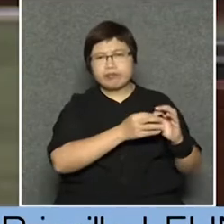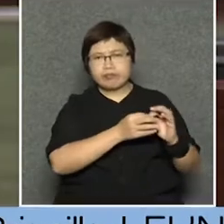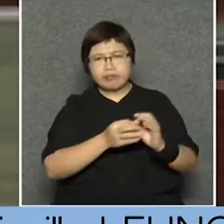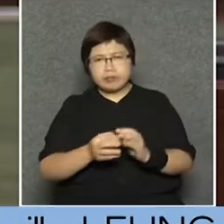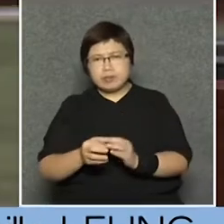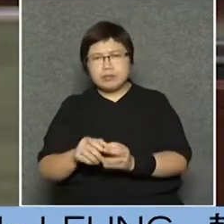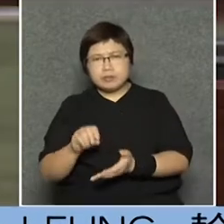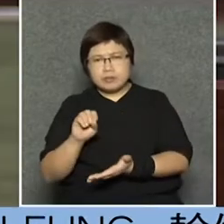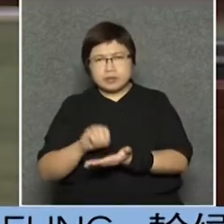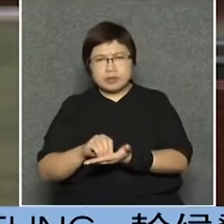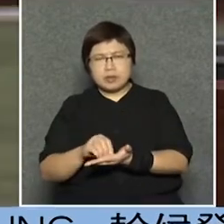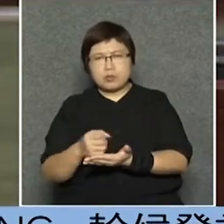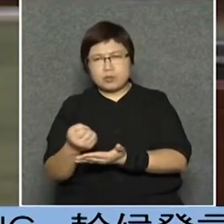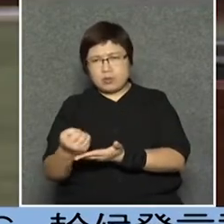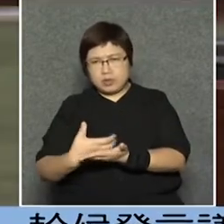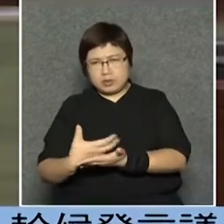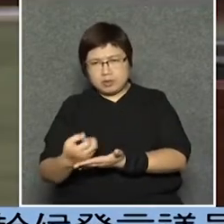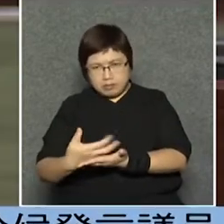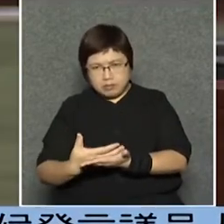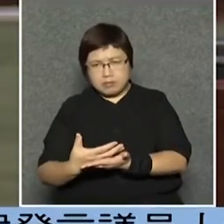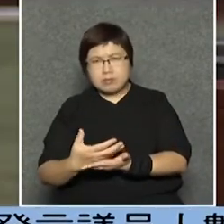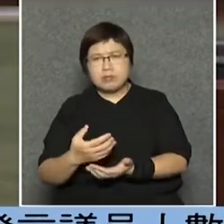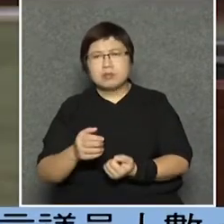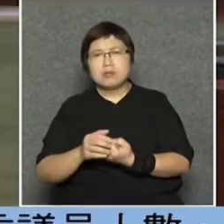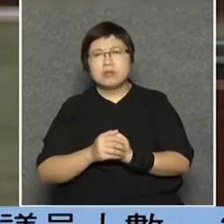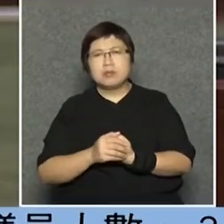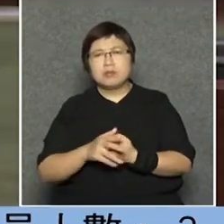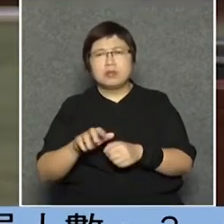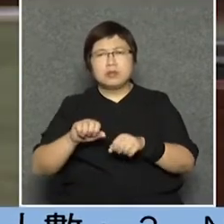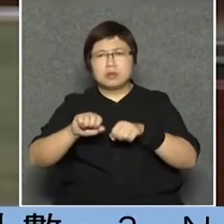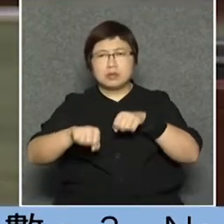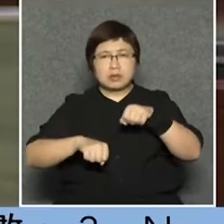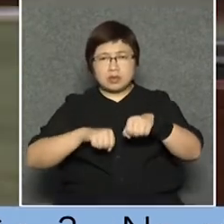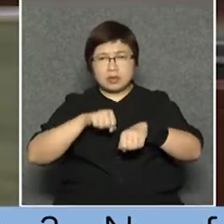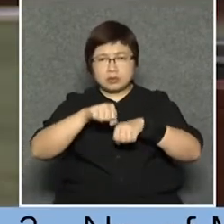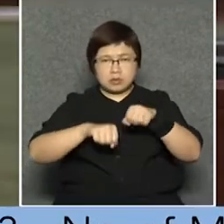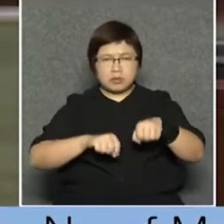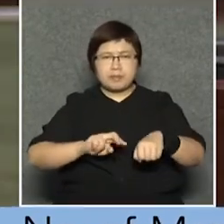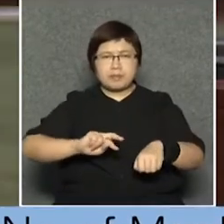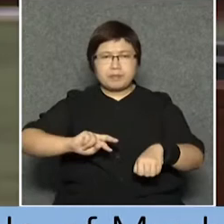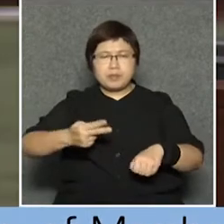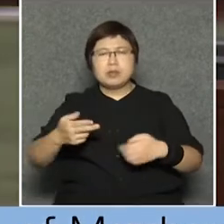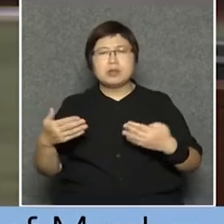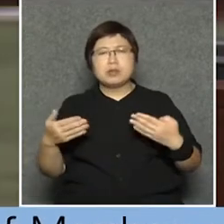不同的規則，是令到單車作為一個交通工具